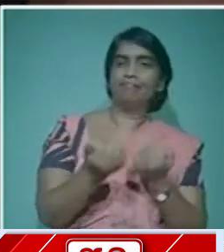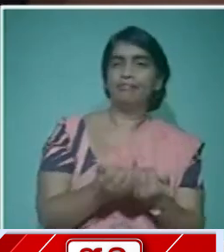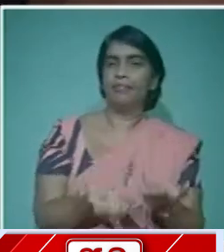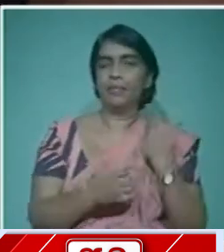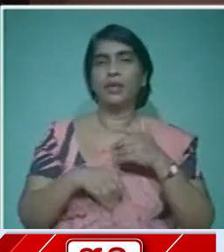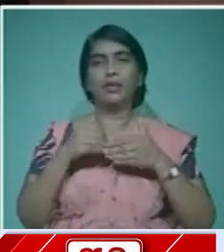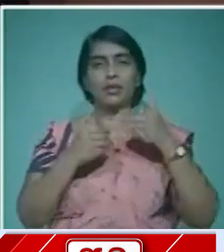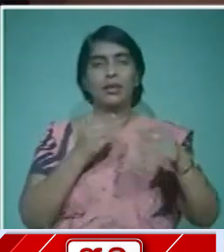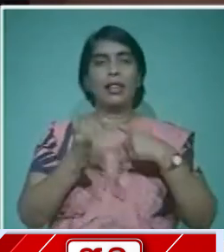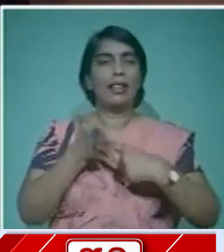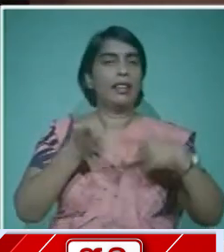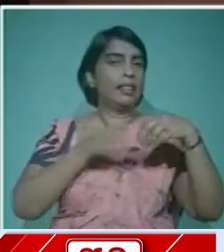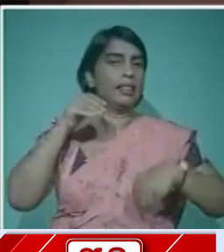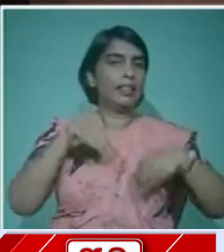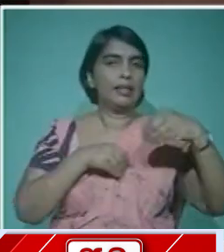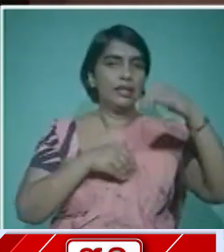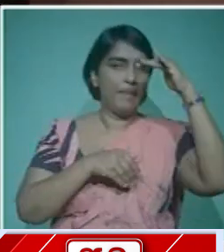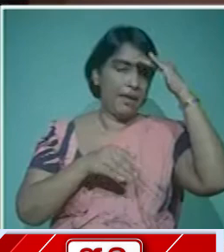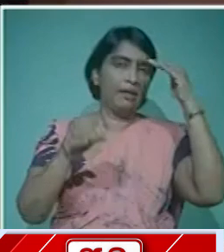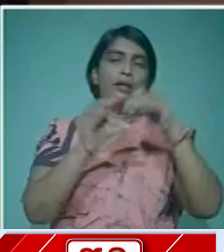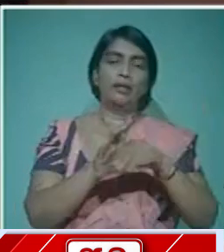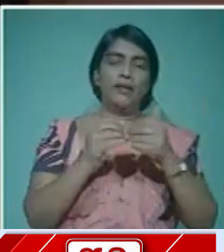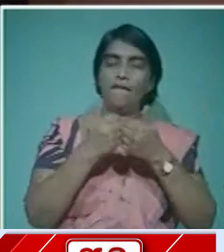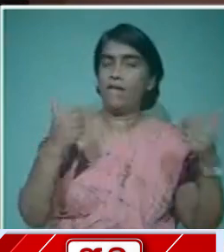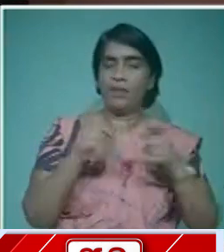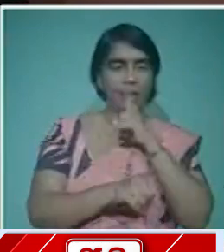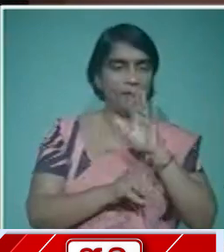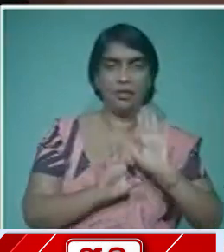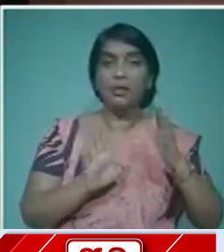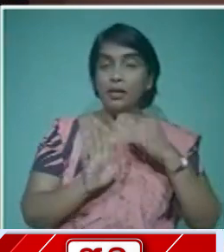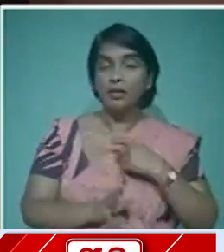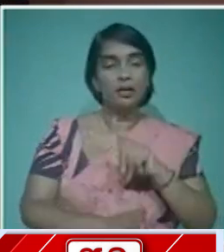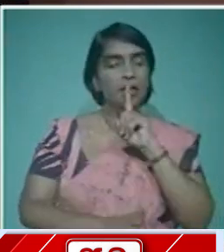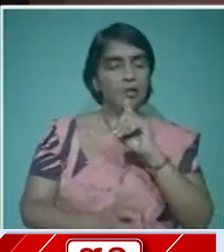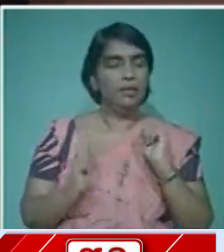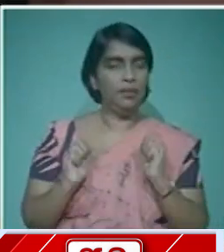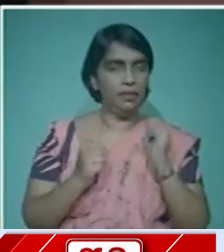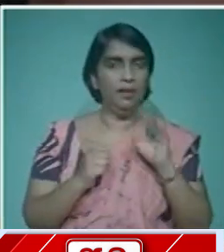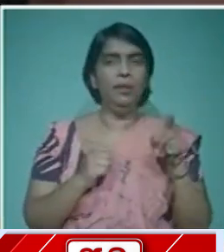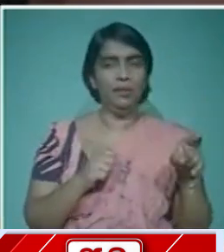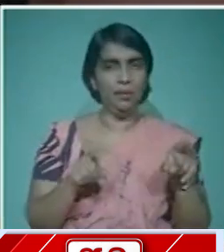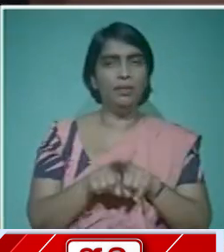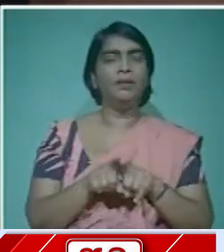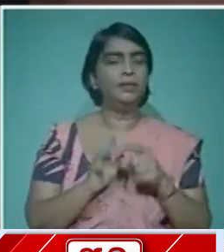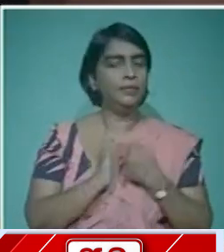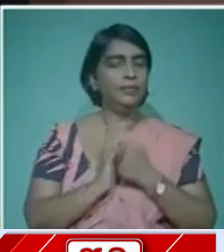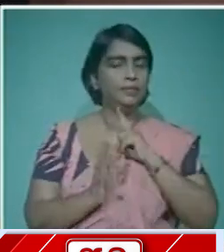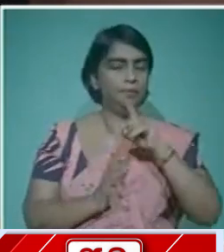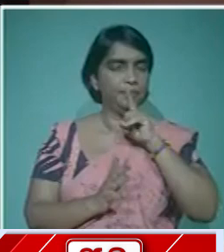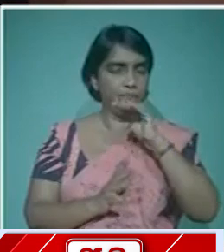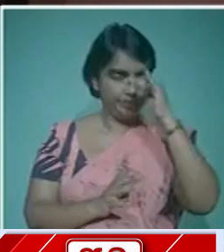කාලයක් යනකොට දේශපාලන නායකත්වය එක්ක ඒක සම්බන්ධ වෙන එක වෙනම කතාවක්. හැබැයි මම කියන්න උත්සාහ කරන්නේ ගරු